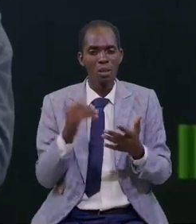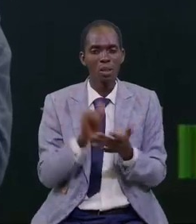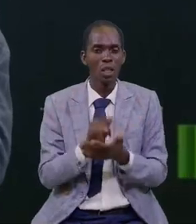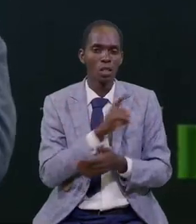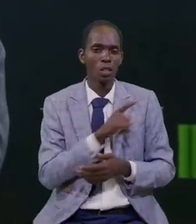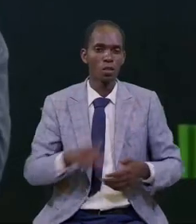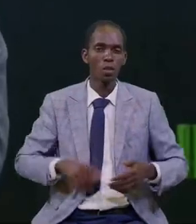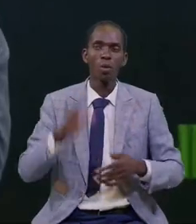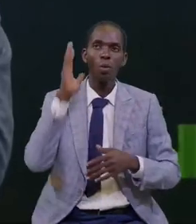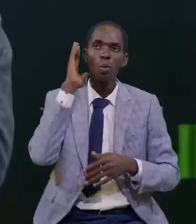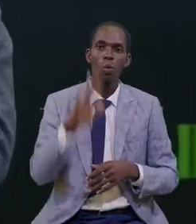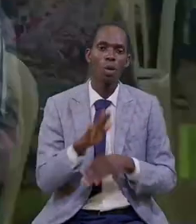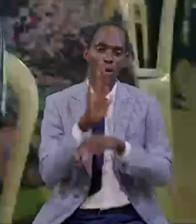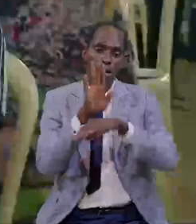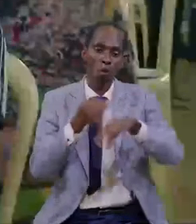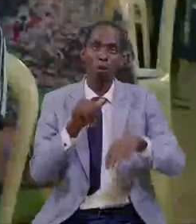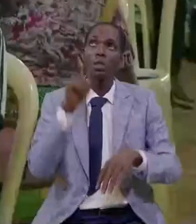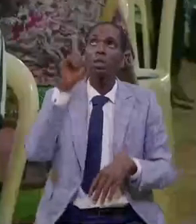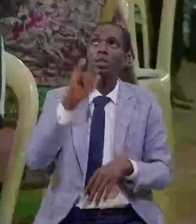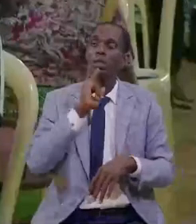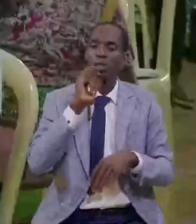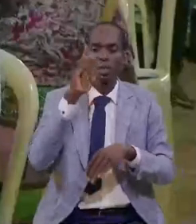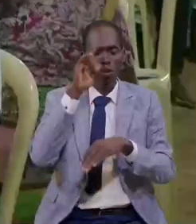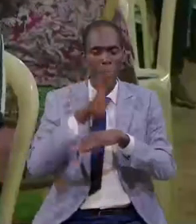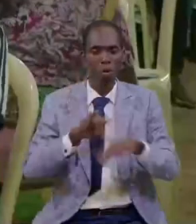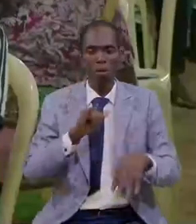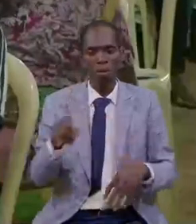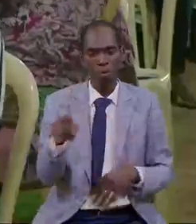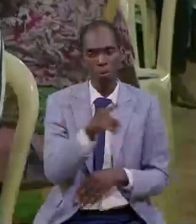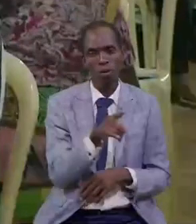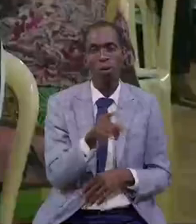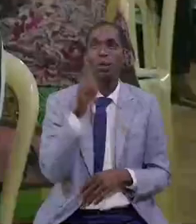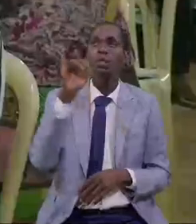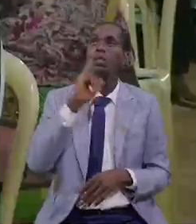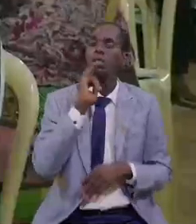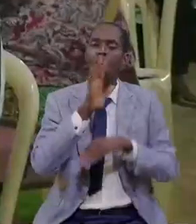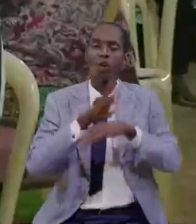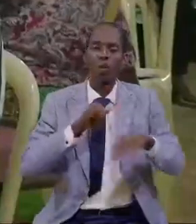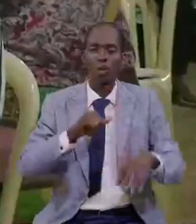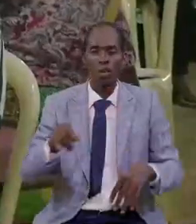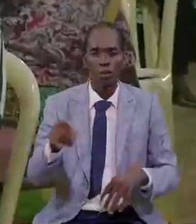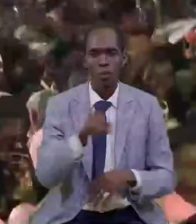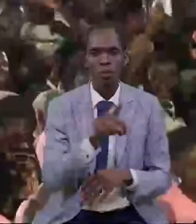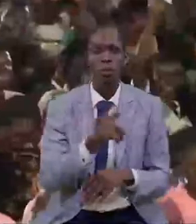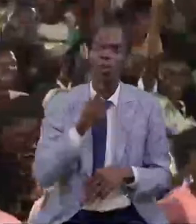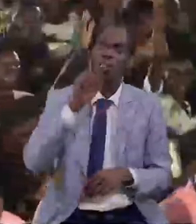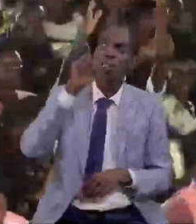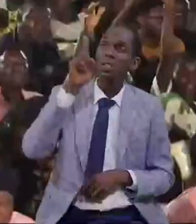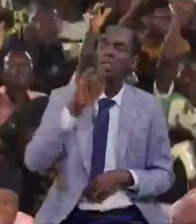appellera il t'appelle il t'appelle il